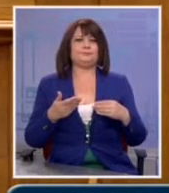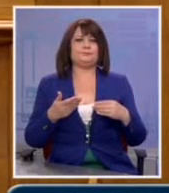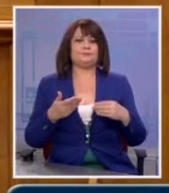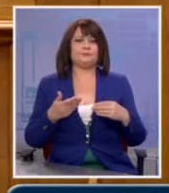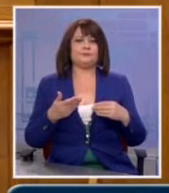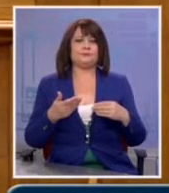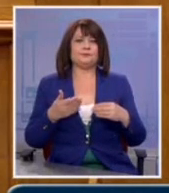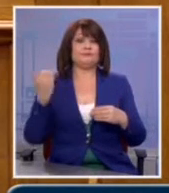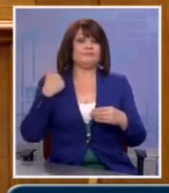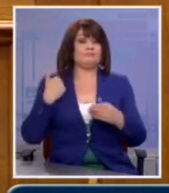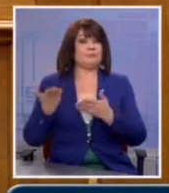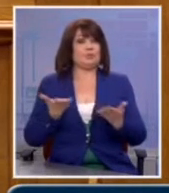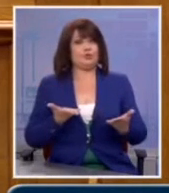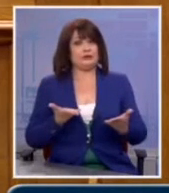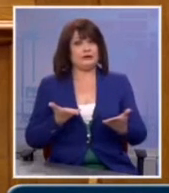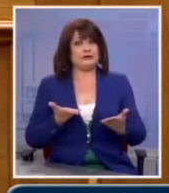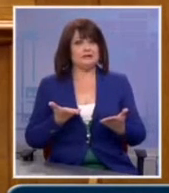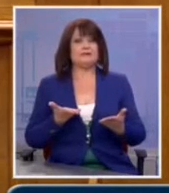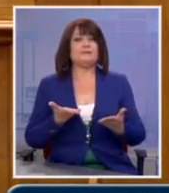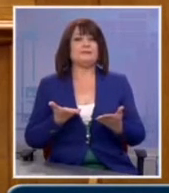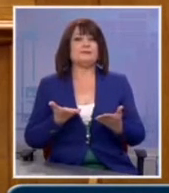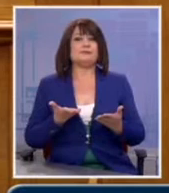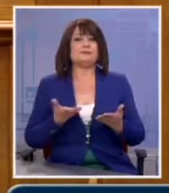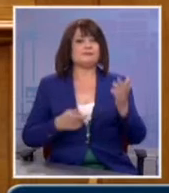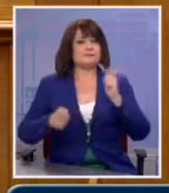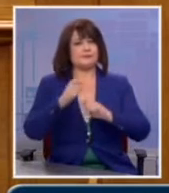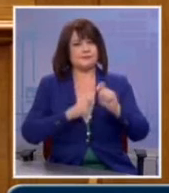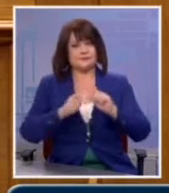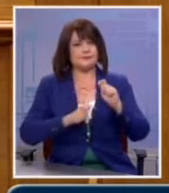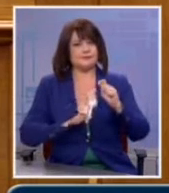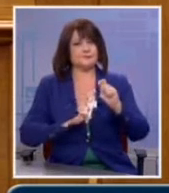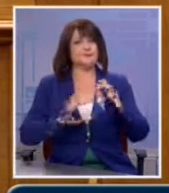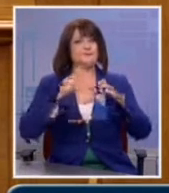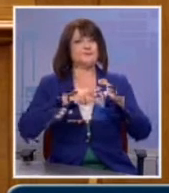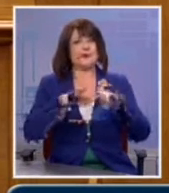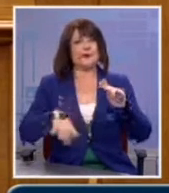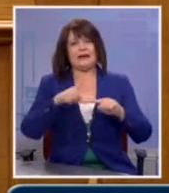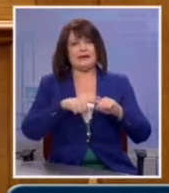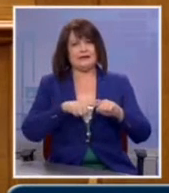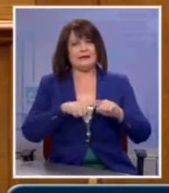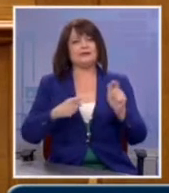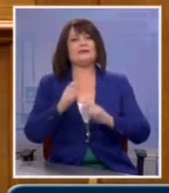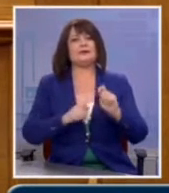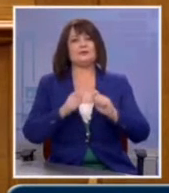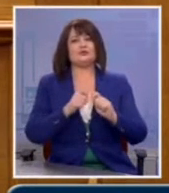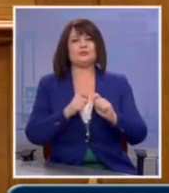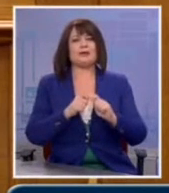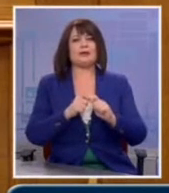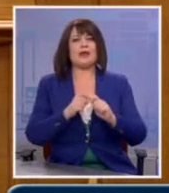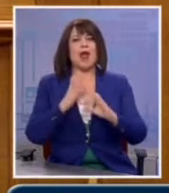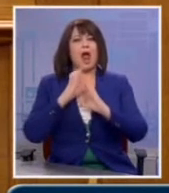την πρόσκληση να κατασκευαστεί στο ελληνικό έδαφος